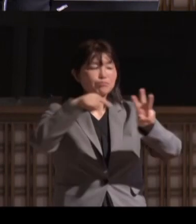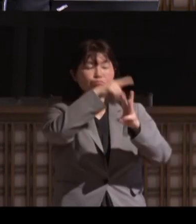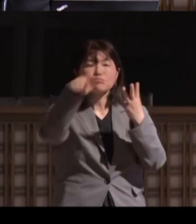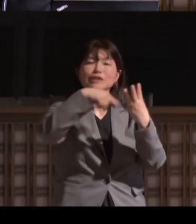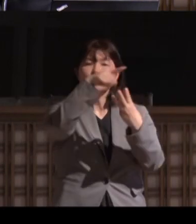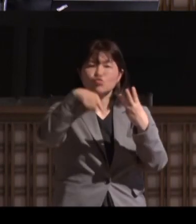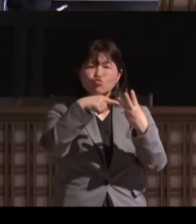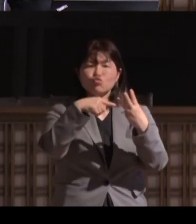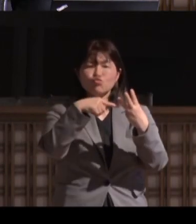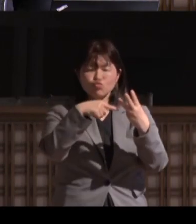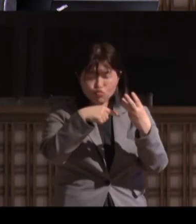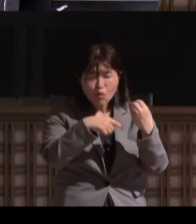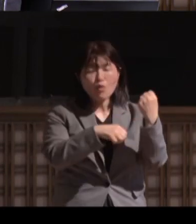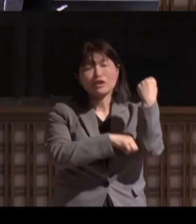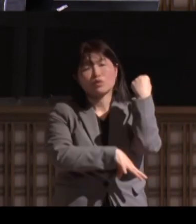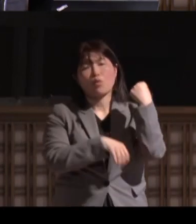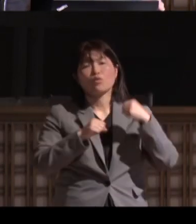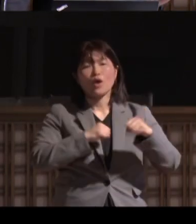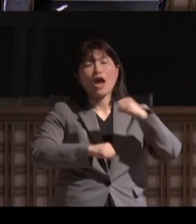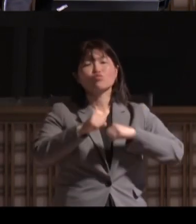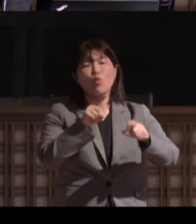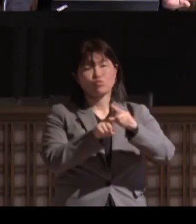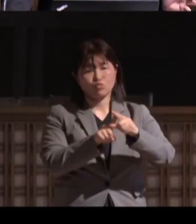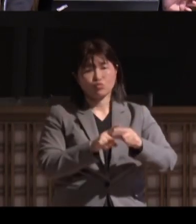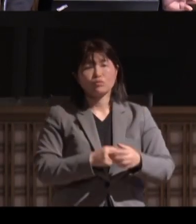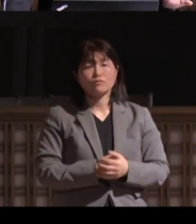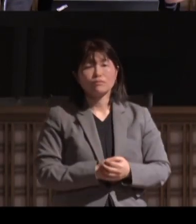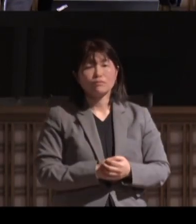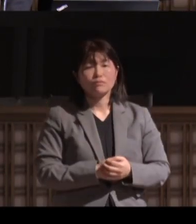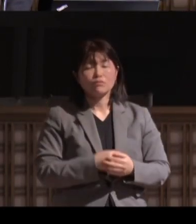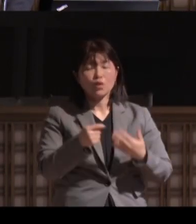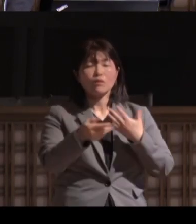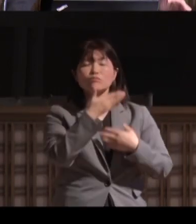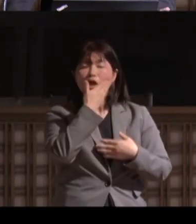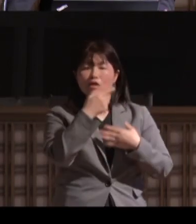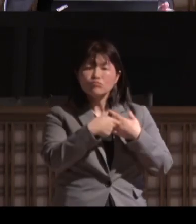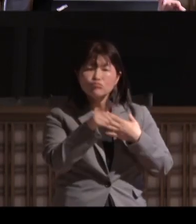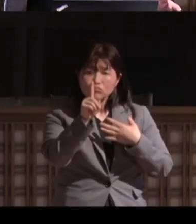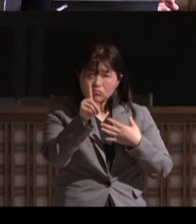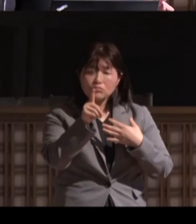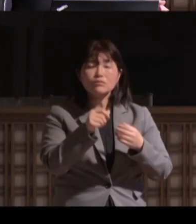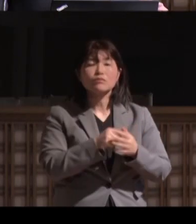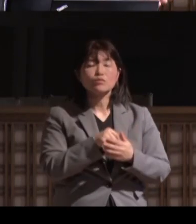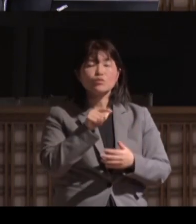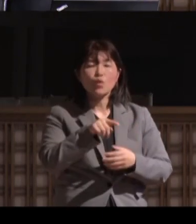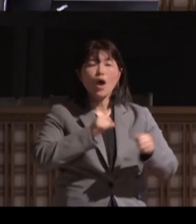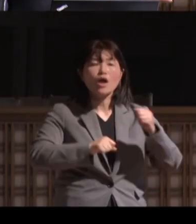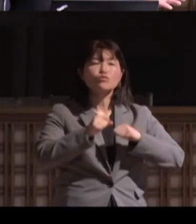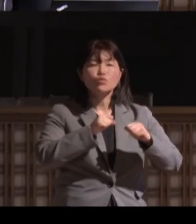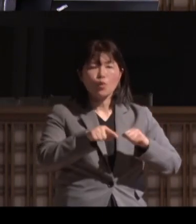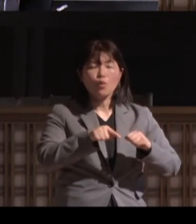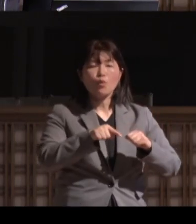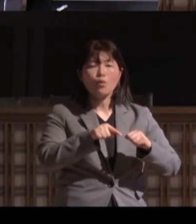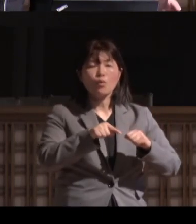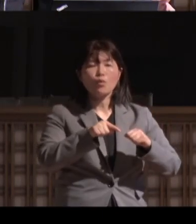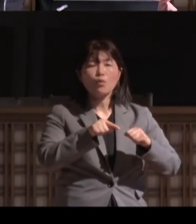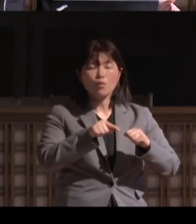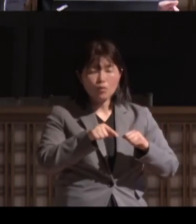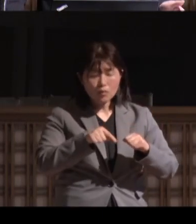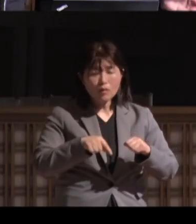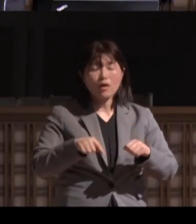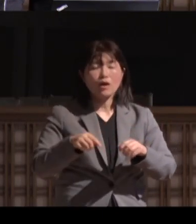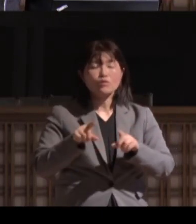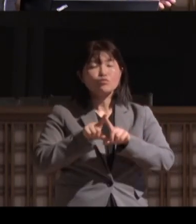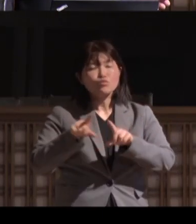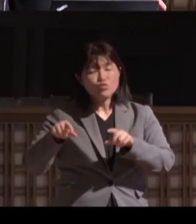にしてえやっていらっしゃいますでここでポイントなのはそういった活動は既存の自治